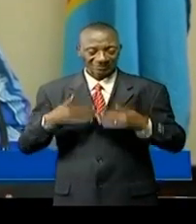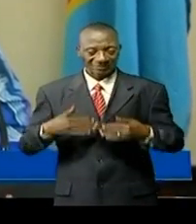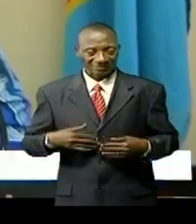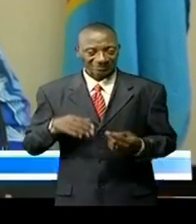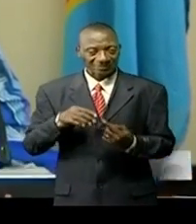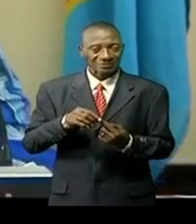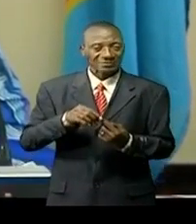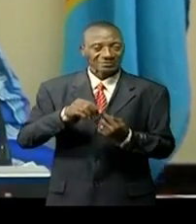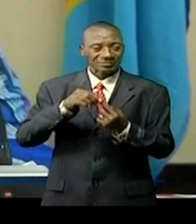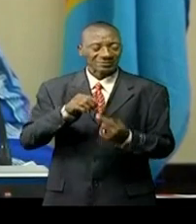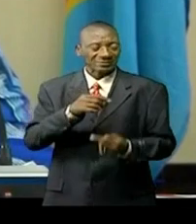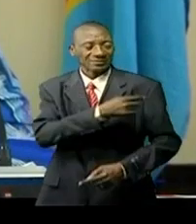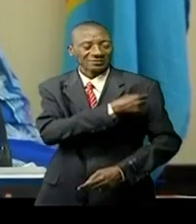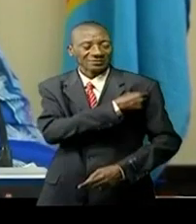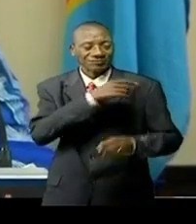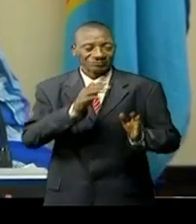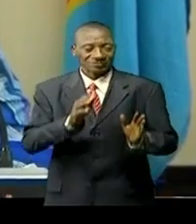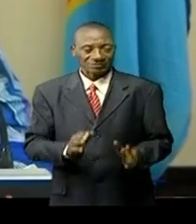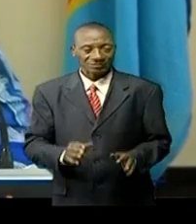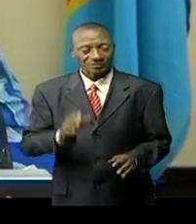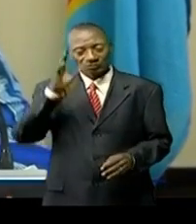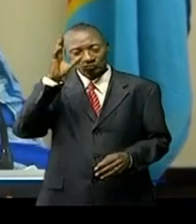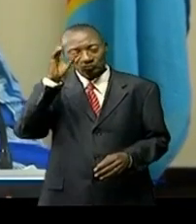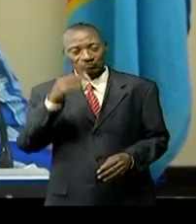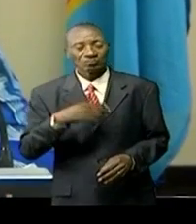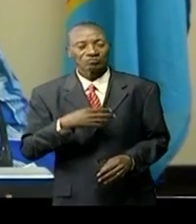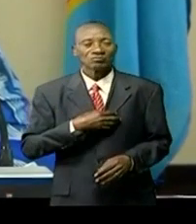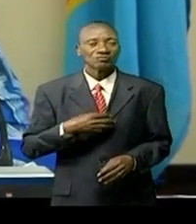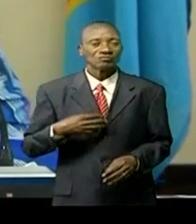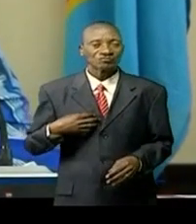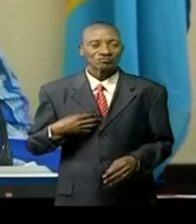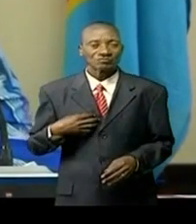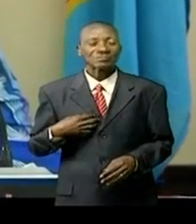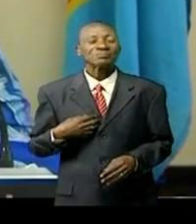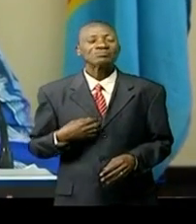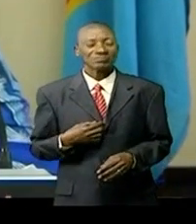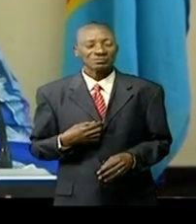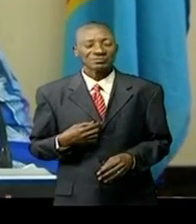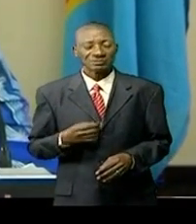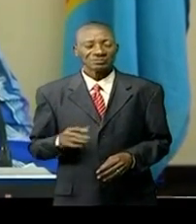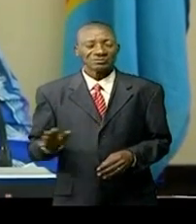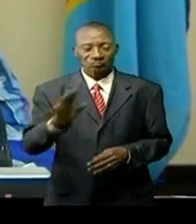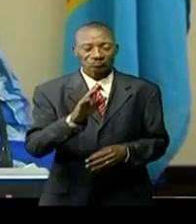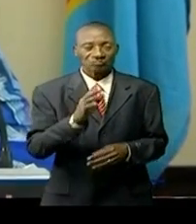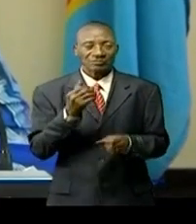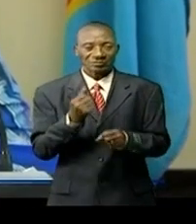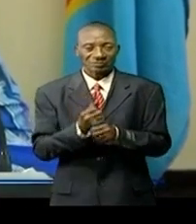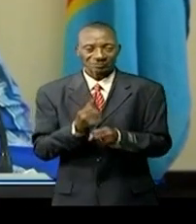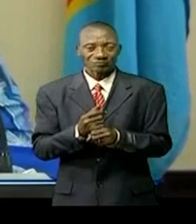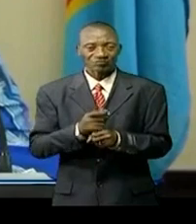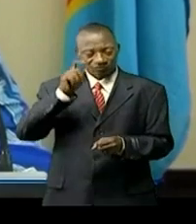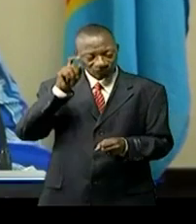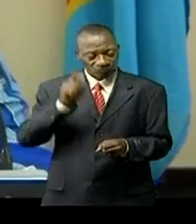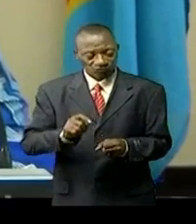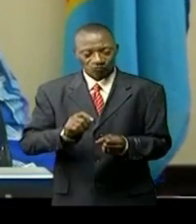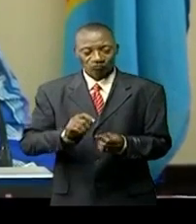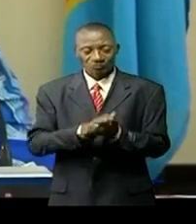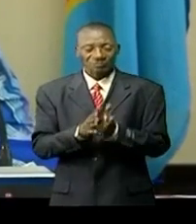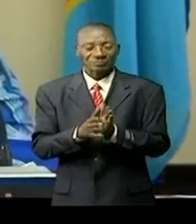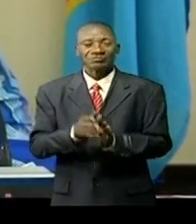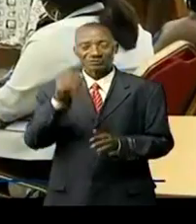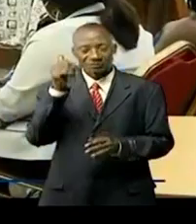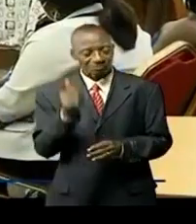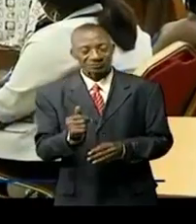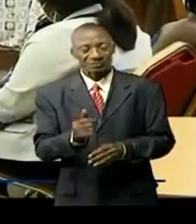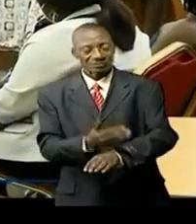infirmières et infirmiers puissent voir leurs conditions de travail et de vie suffisamment